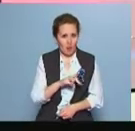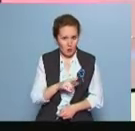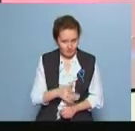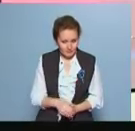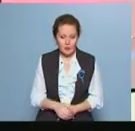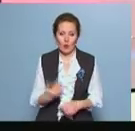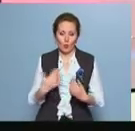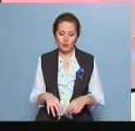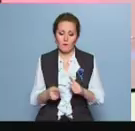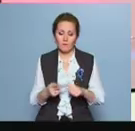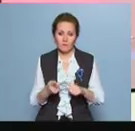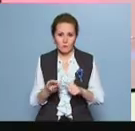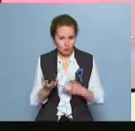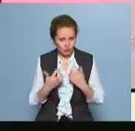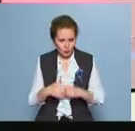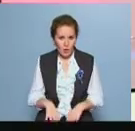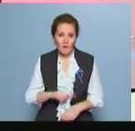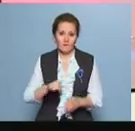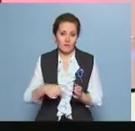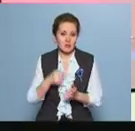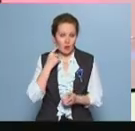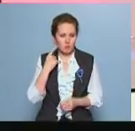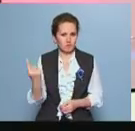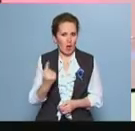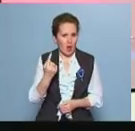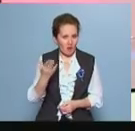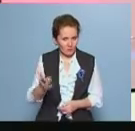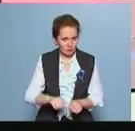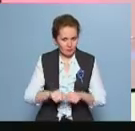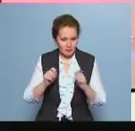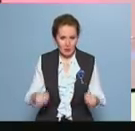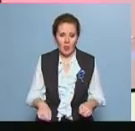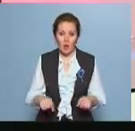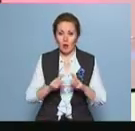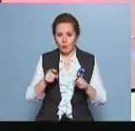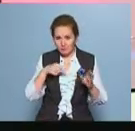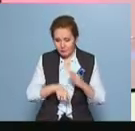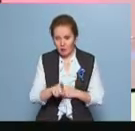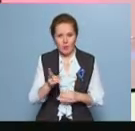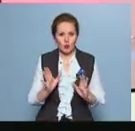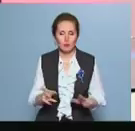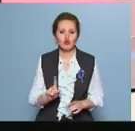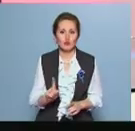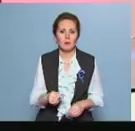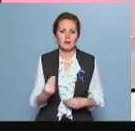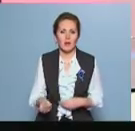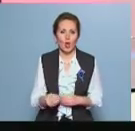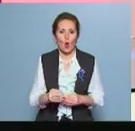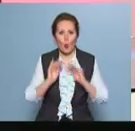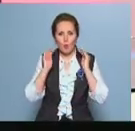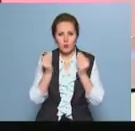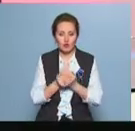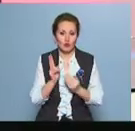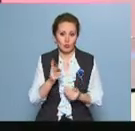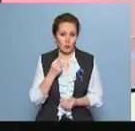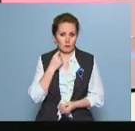медицинского освидетельствования, а в городе Нагами – 1-й. Как выяснилось, учреждения эти не только для того, чтобы дать убежище тому, кто перебрал.